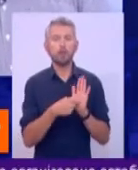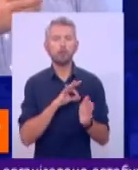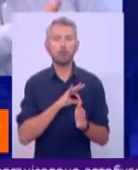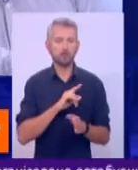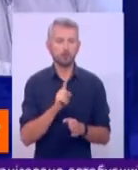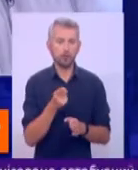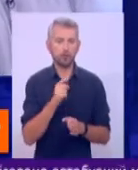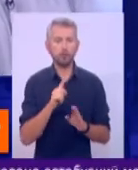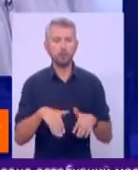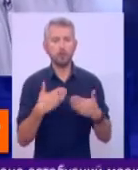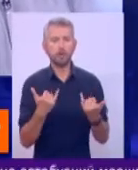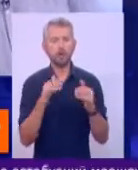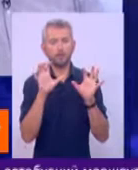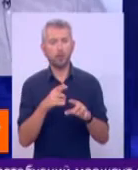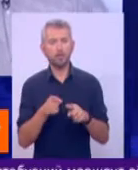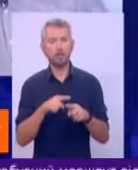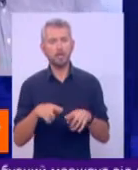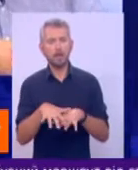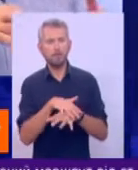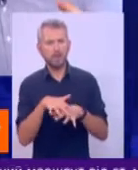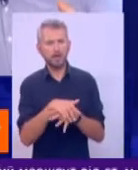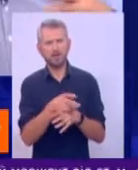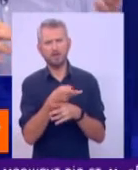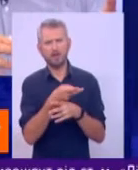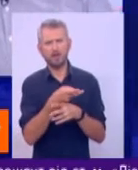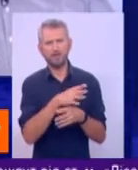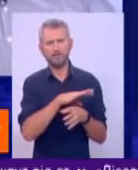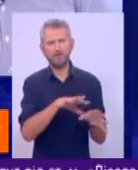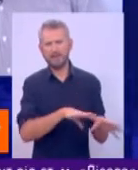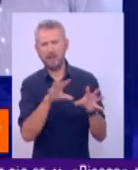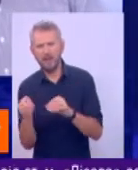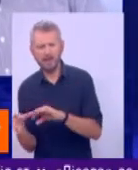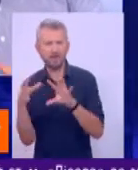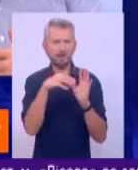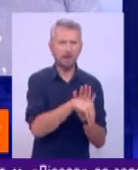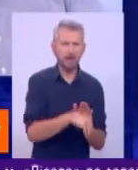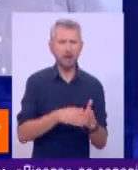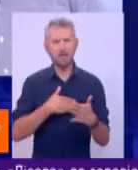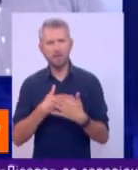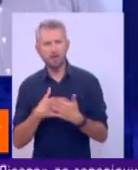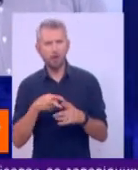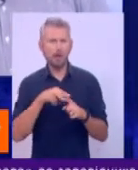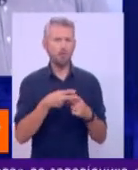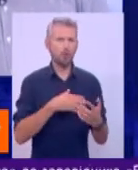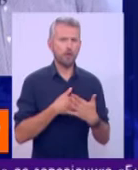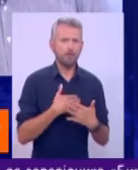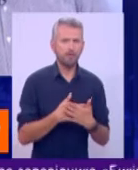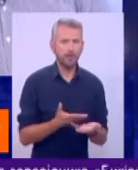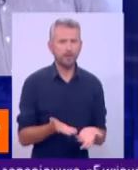что то, что предлагается сейчас законом, это массовое там выселение, заселение, вот это вот добровольное, полудобровольное.